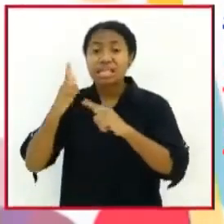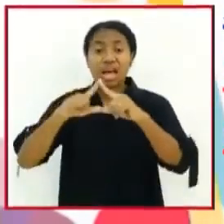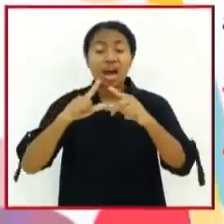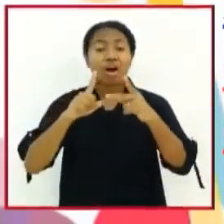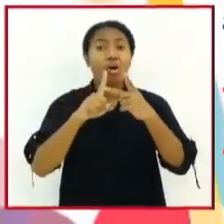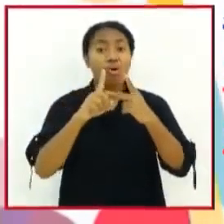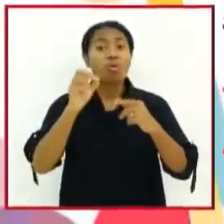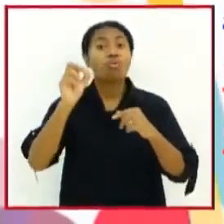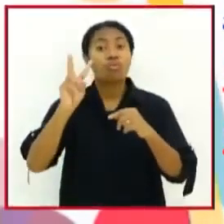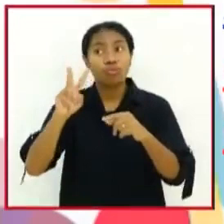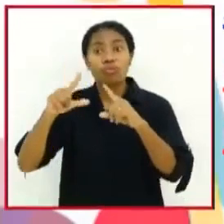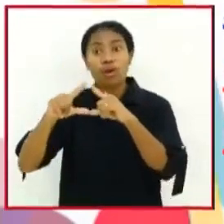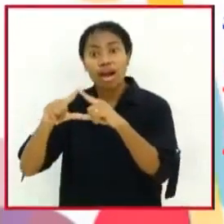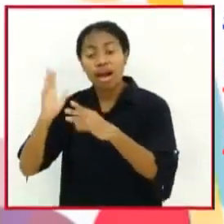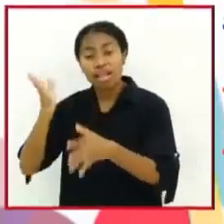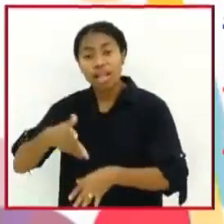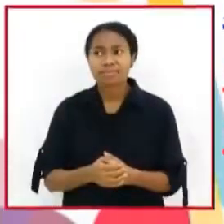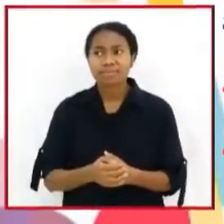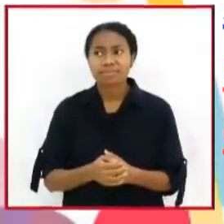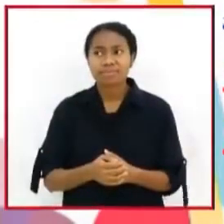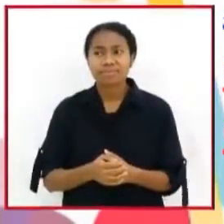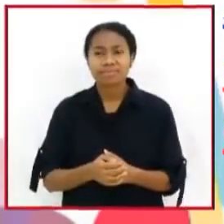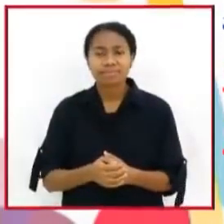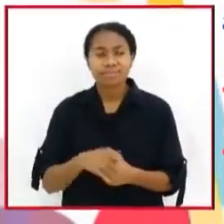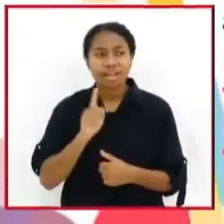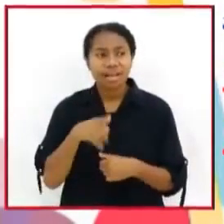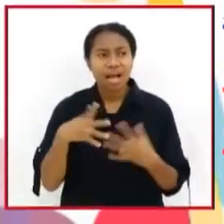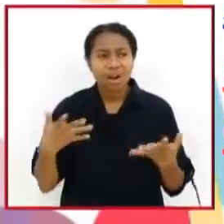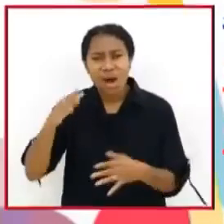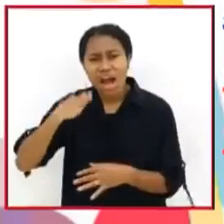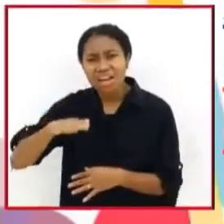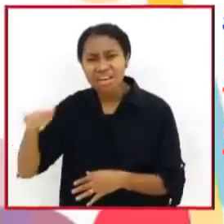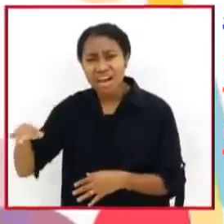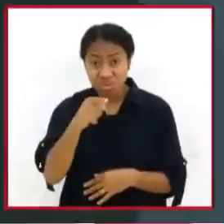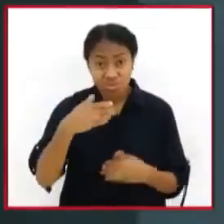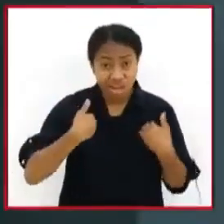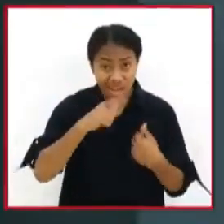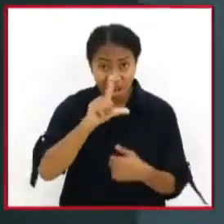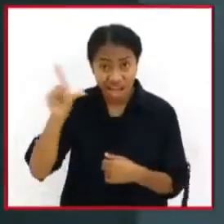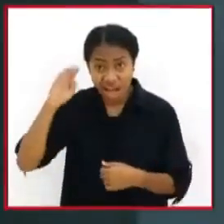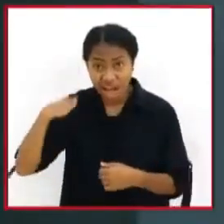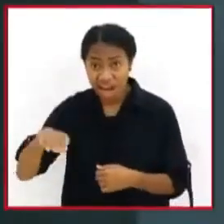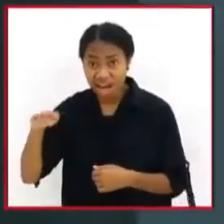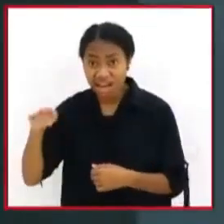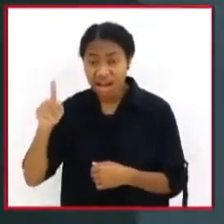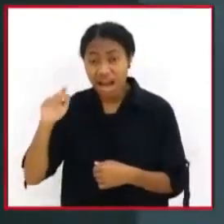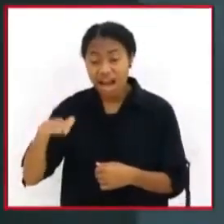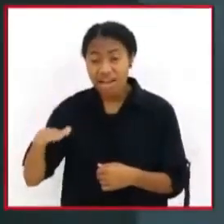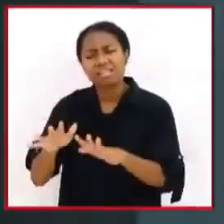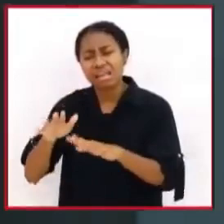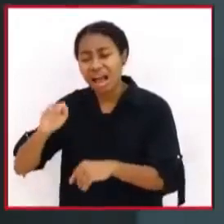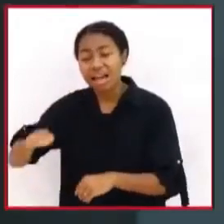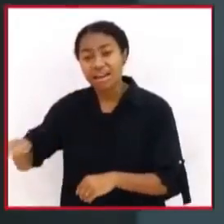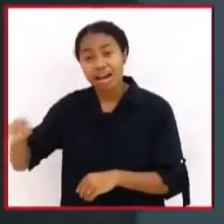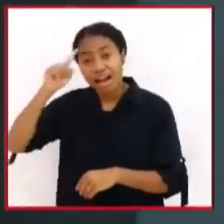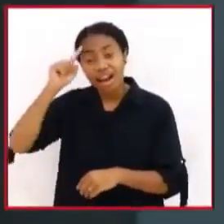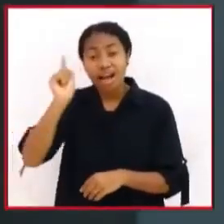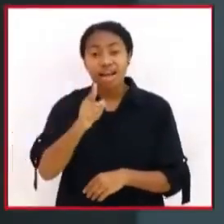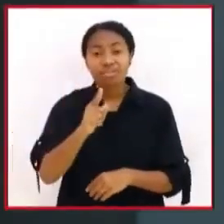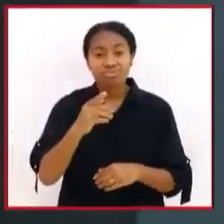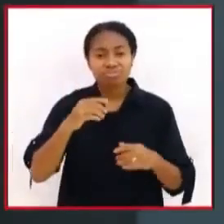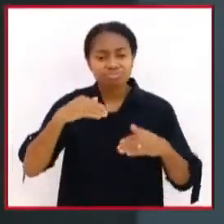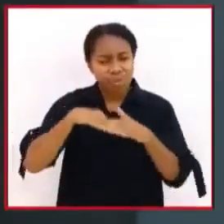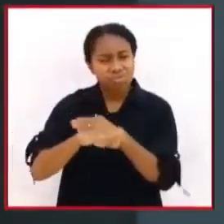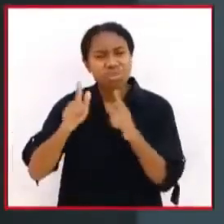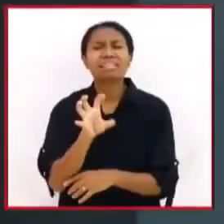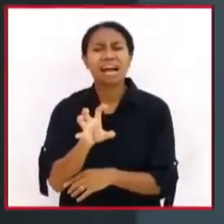agama lain itu mengatakan bahwa kalau anak Allah itu adalah Allah ada banyak anak Allah di dalam alkitab orang percaya juga